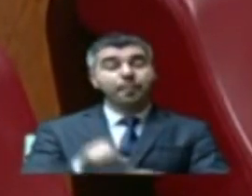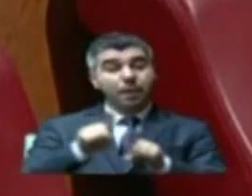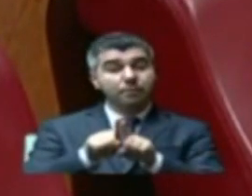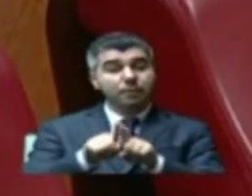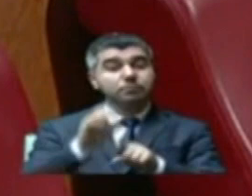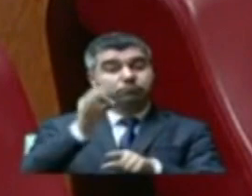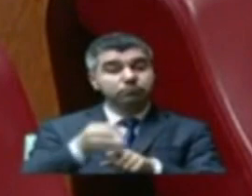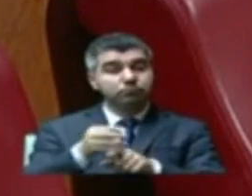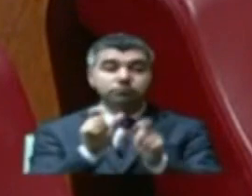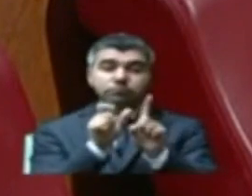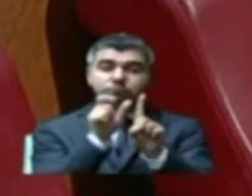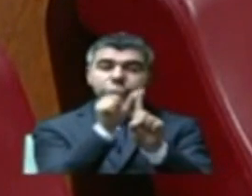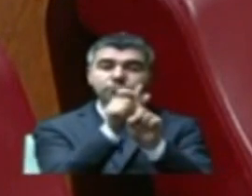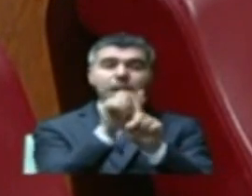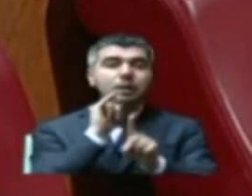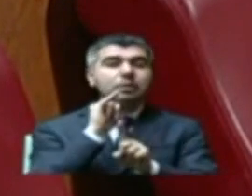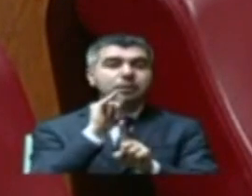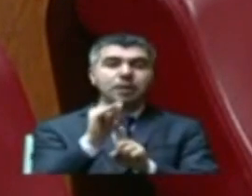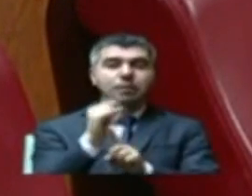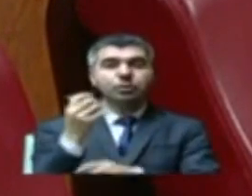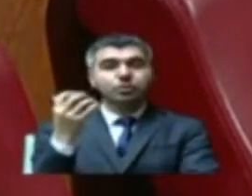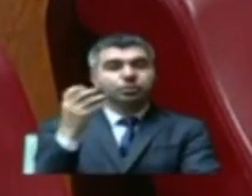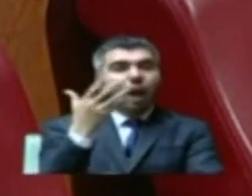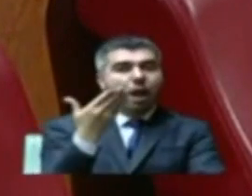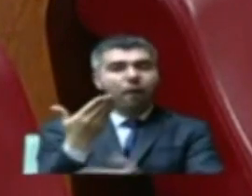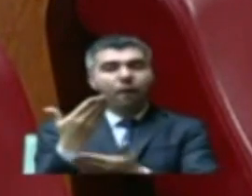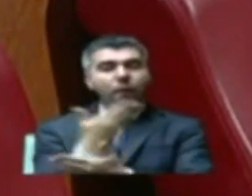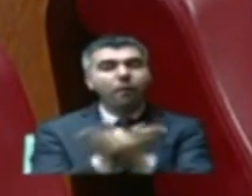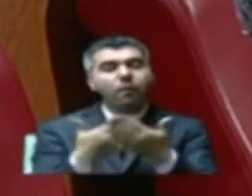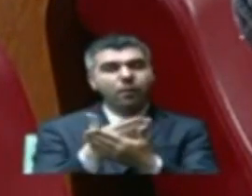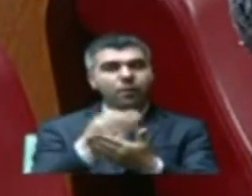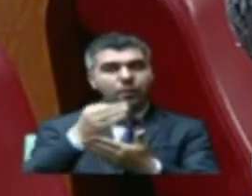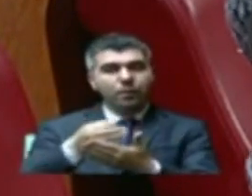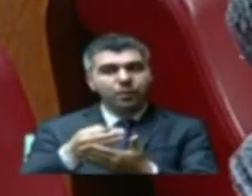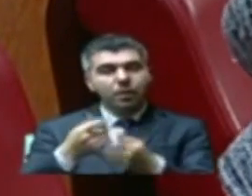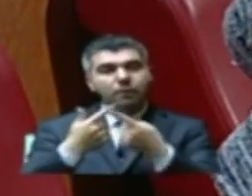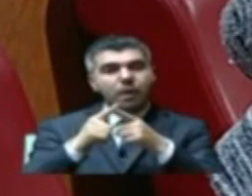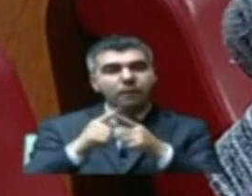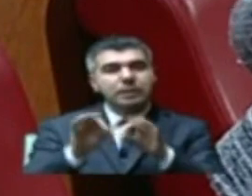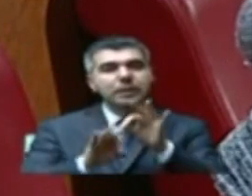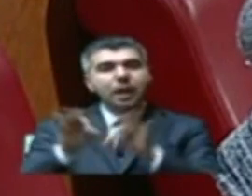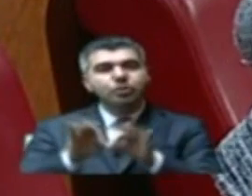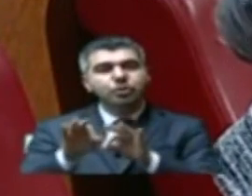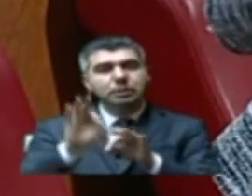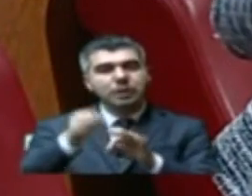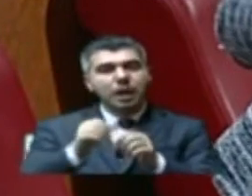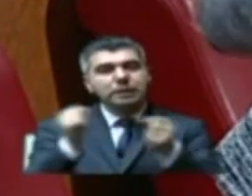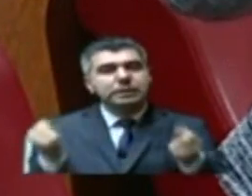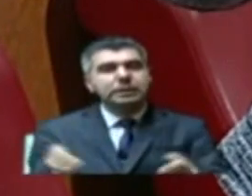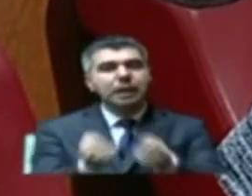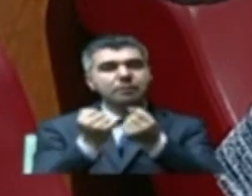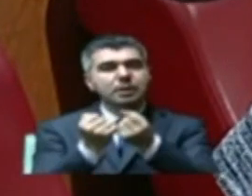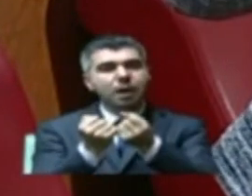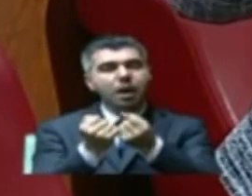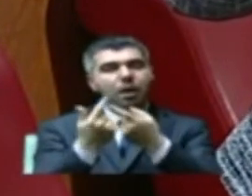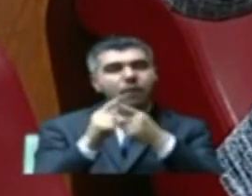على بيئتنا من هذا المنطلق. هذا المستوى الثالث هو اننا في عمق تنزيل ديال الاستراتيجيه الوطنيه للتنميه المستدامه اللي